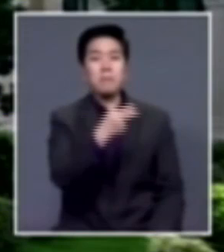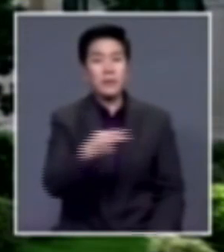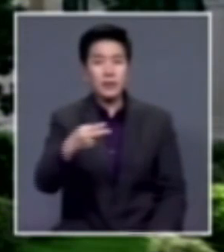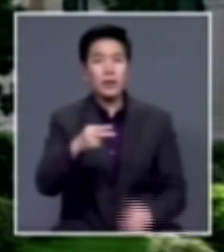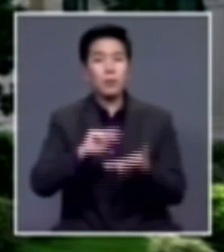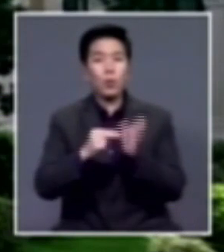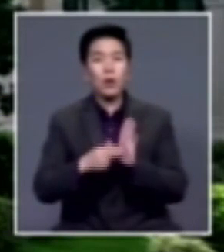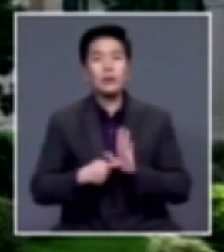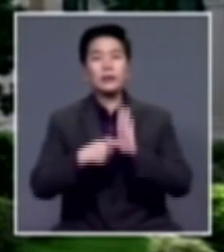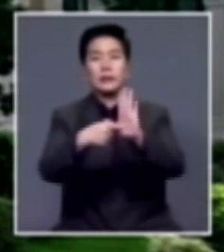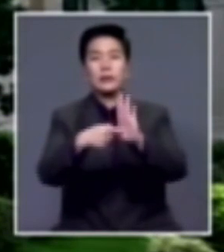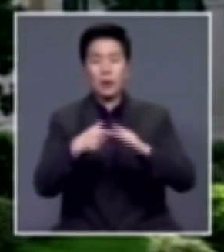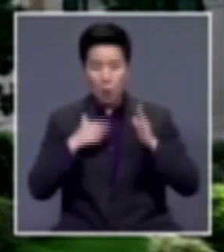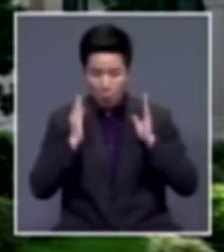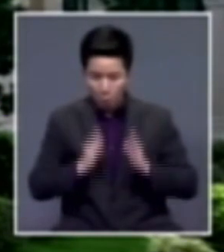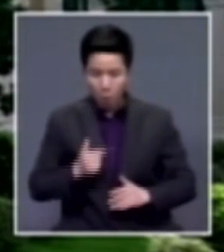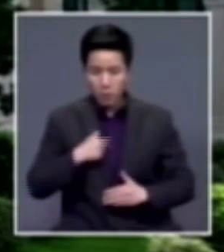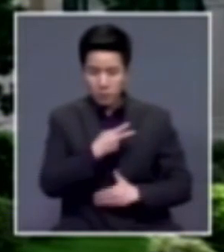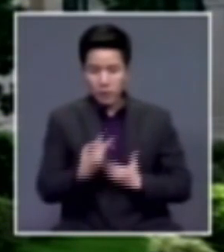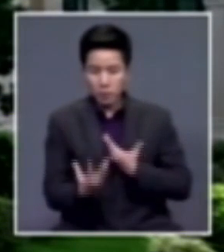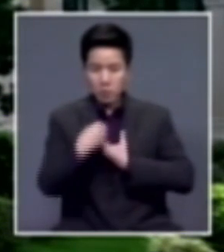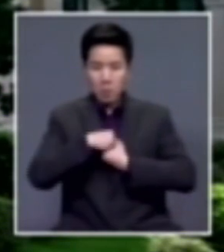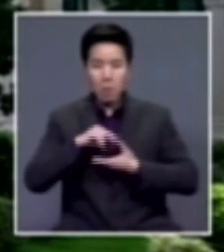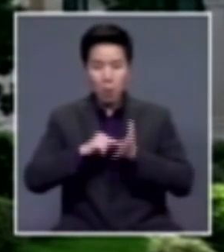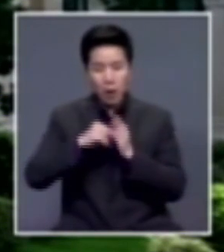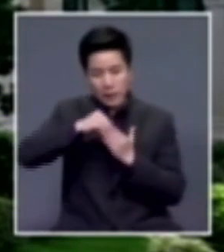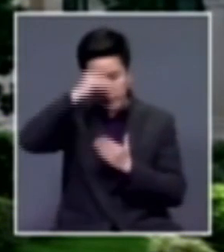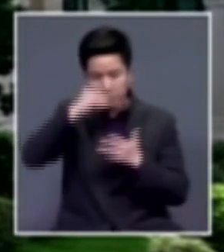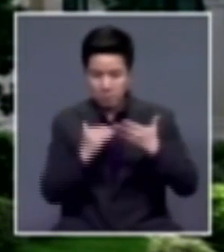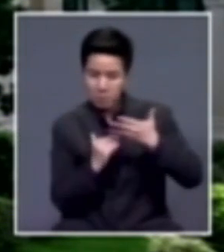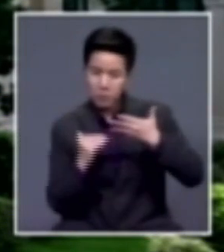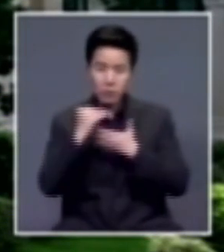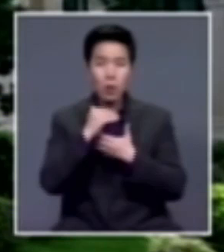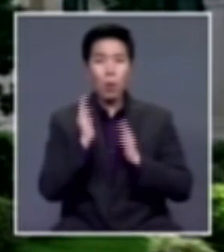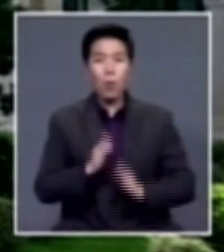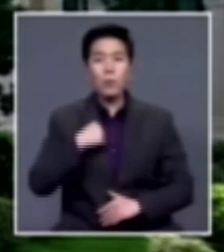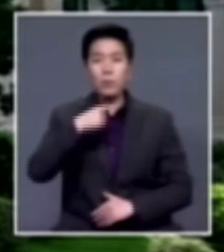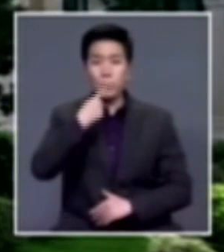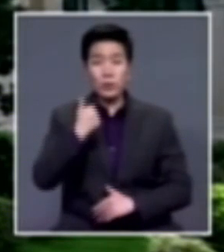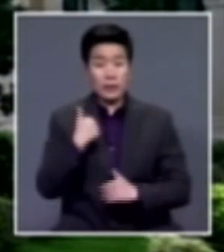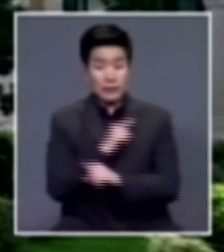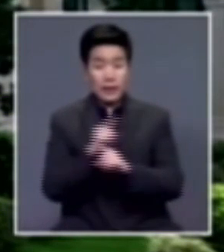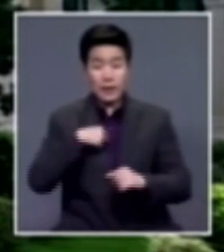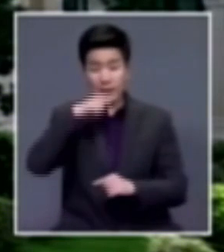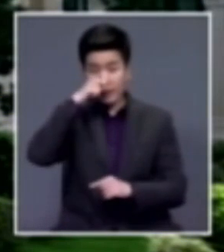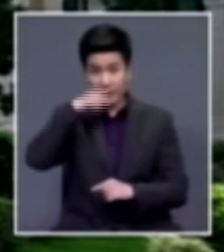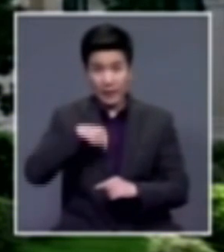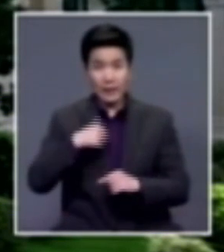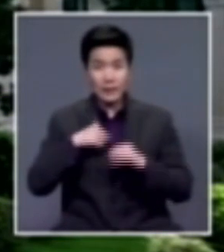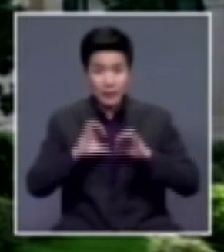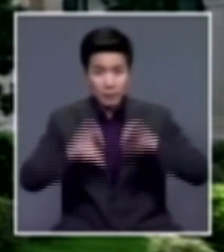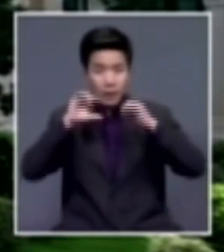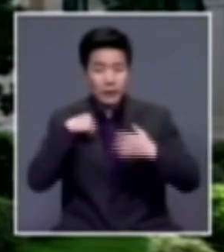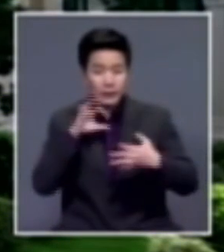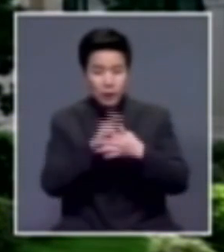จะสะท้อนระดับการศึกษาของผู้พูดนะครับหากจะพูดถึงสาระที่เป็นความสำเร็จของรัฐบาลนี้ที่เกี่ยวข้องกับช้างรวมทั้งการอนุรักษ์ทรัพย